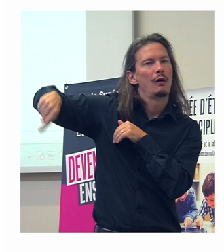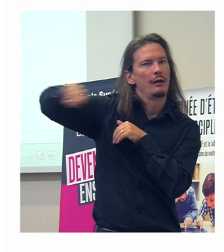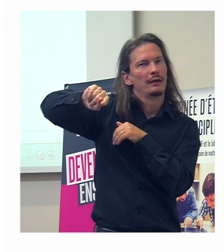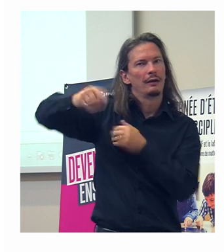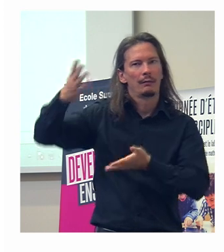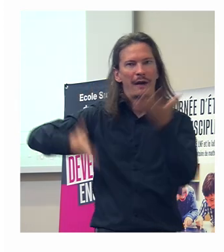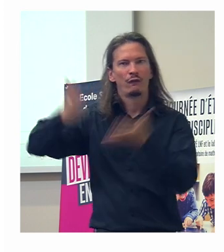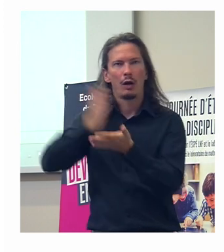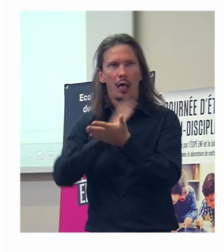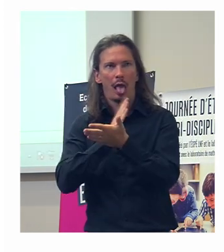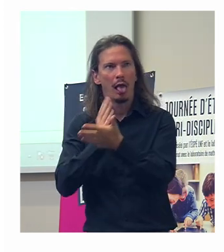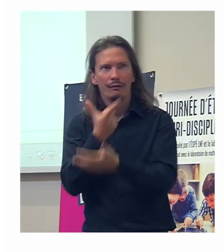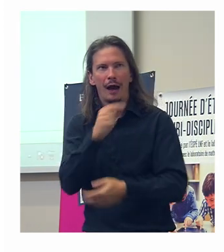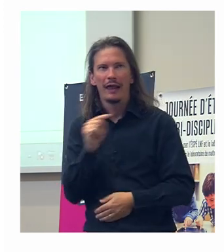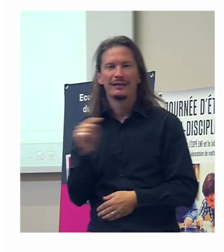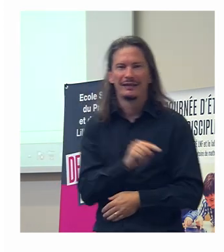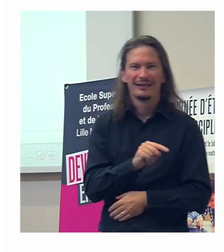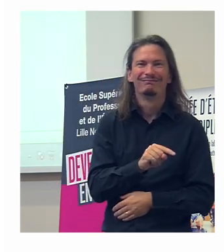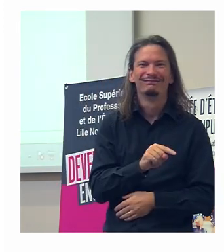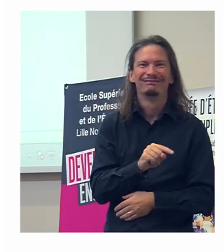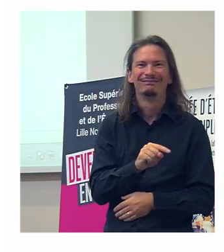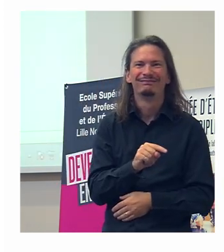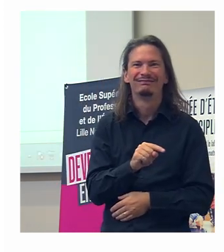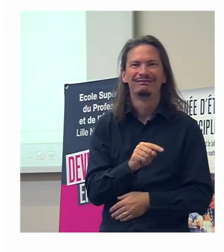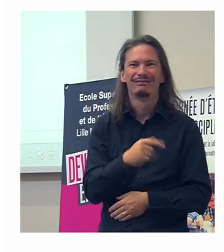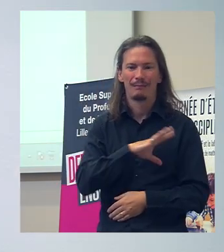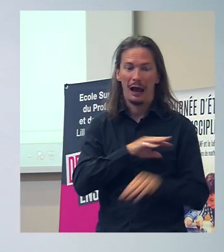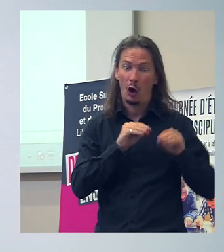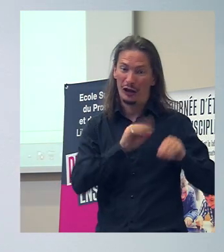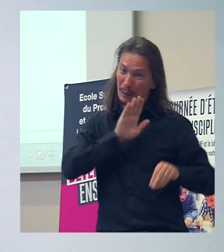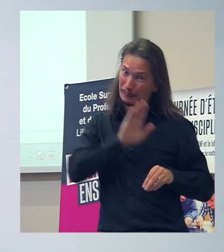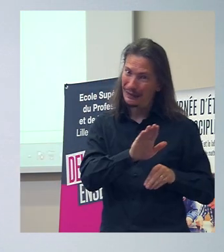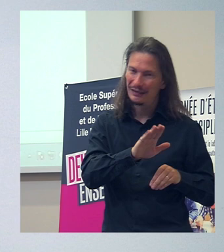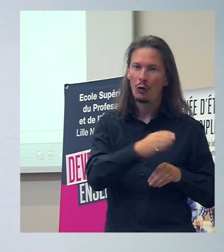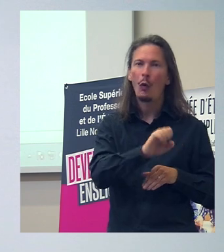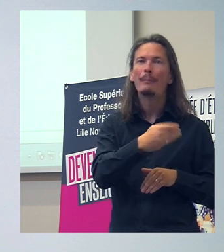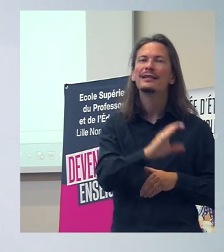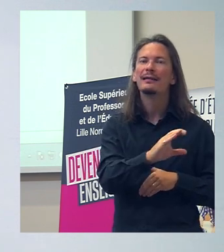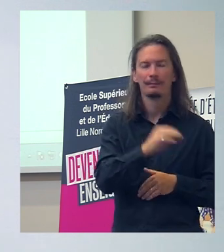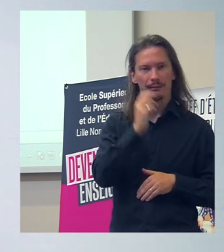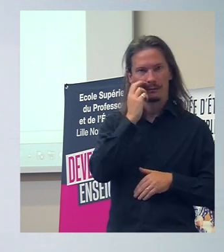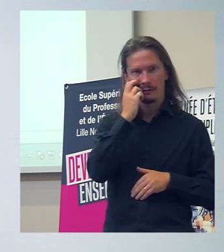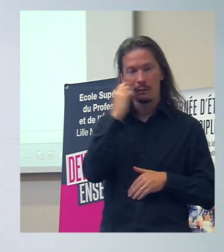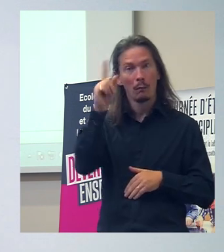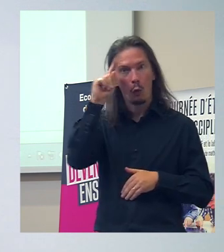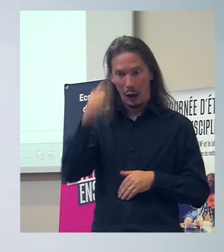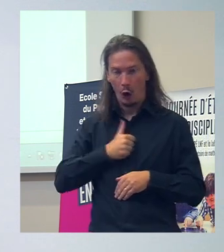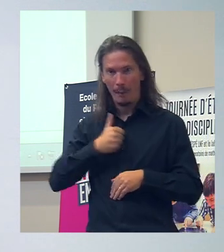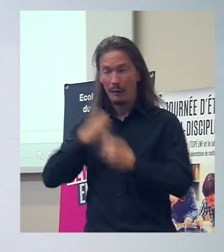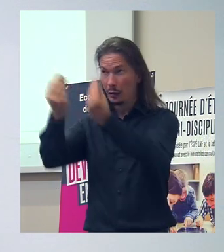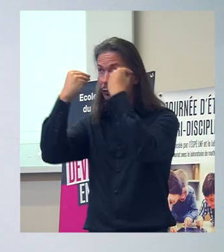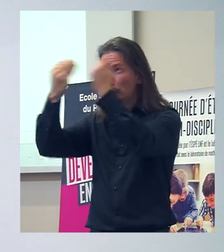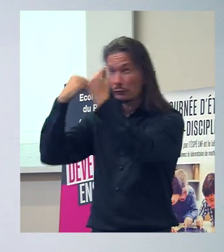sont parfois mal à l'aise vis-à-vis de cet enseignement moral et civique, c'est que toute leur formation